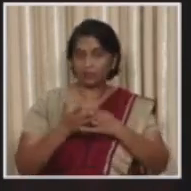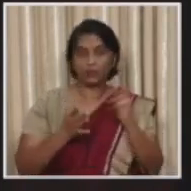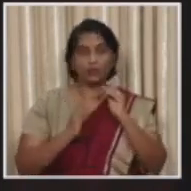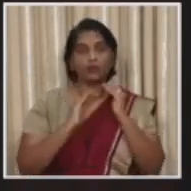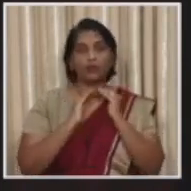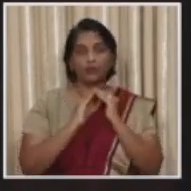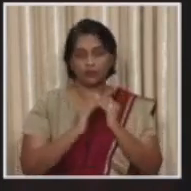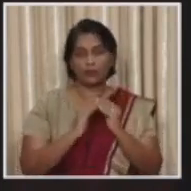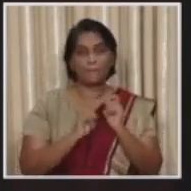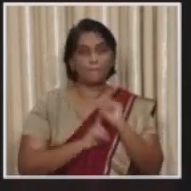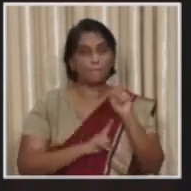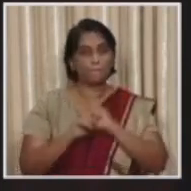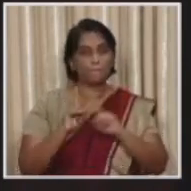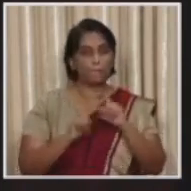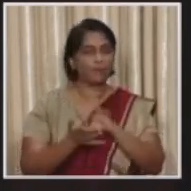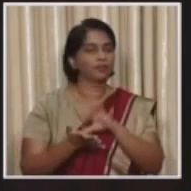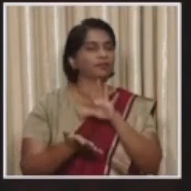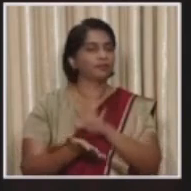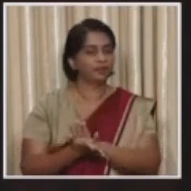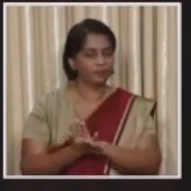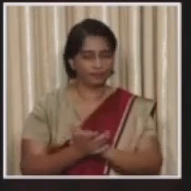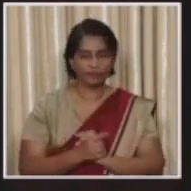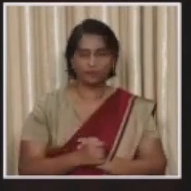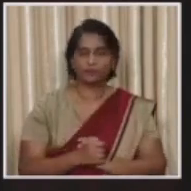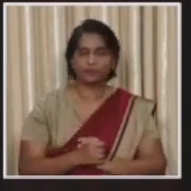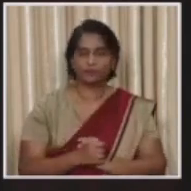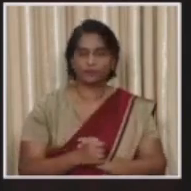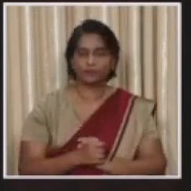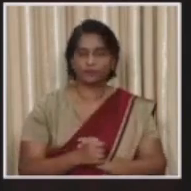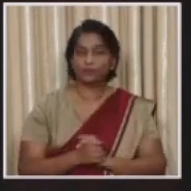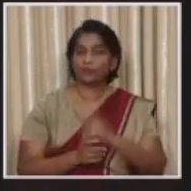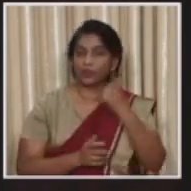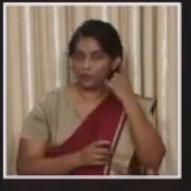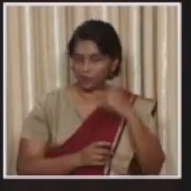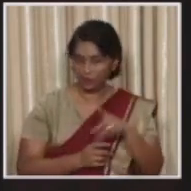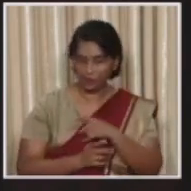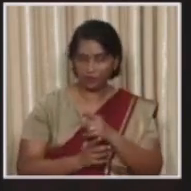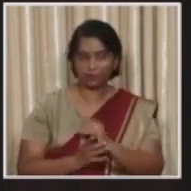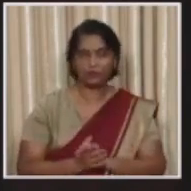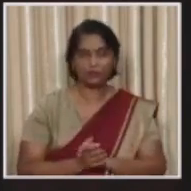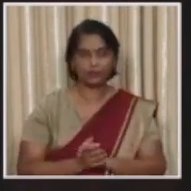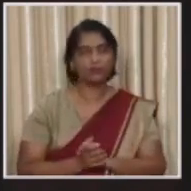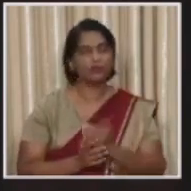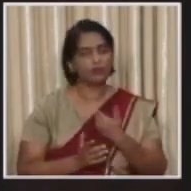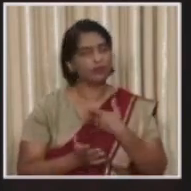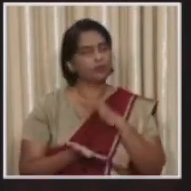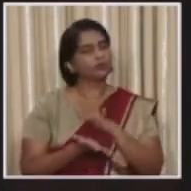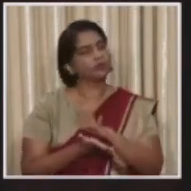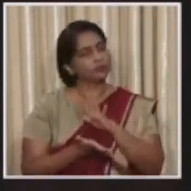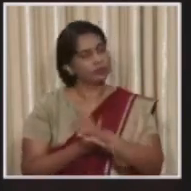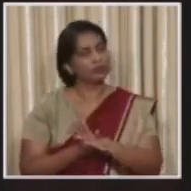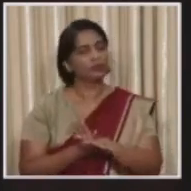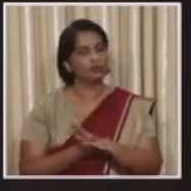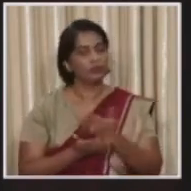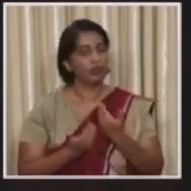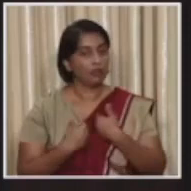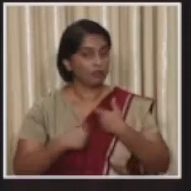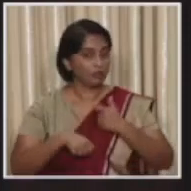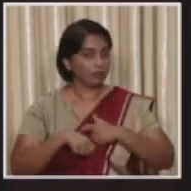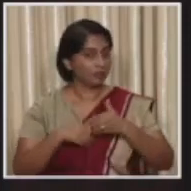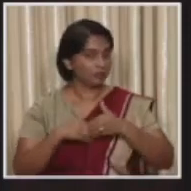කාර්යාලයක් පාර්ලිමේන්තුවේ පිහිටවනවා කියලා. එනිසා අපි සතුටු වෙන්නට ඕන මේ අපේ